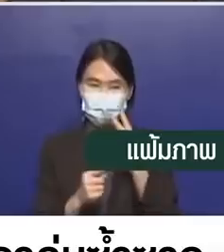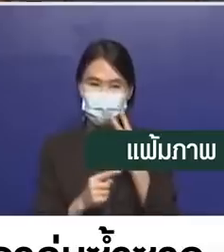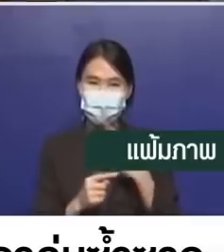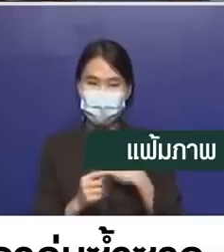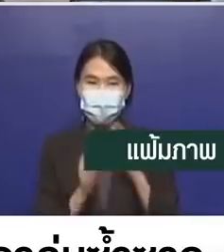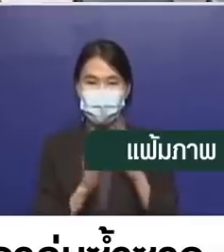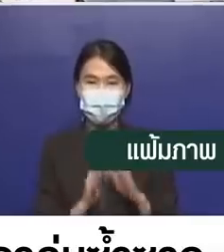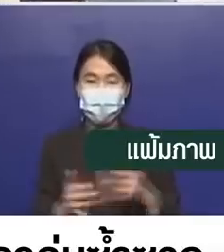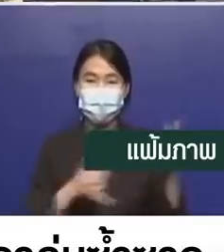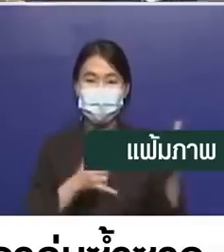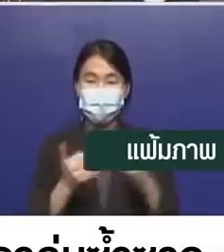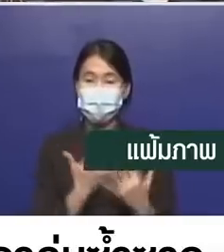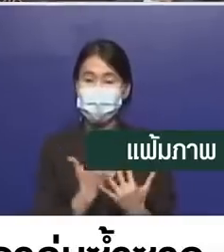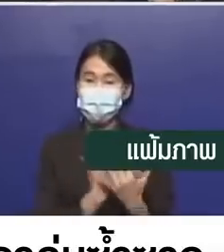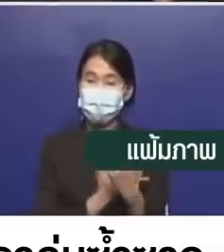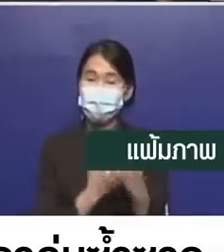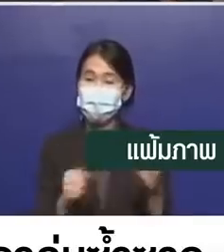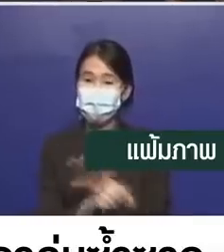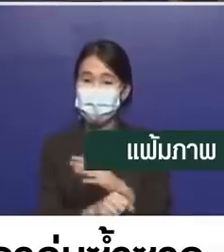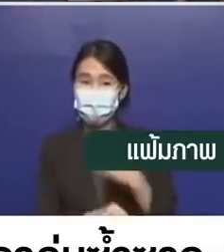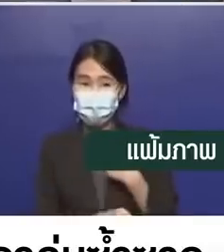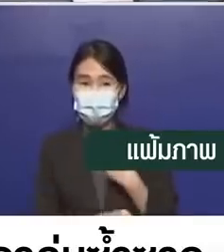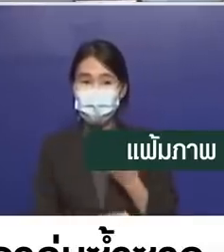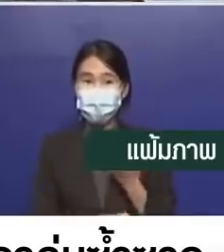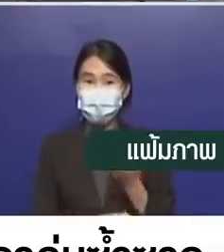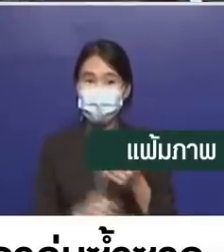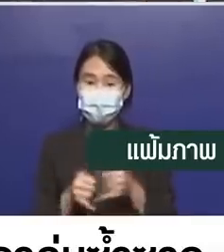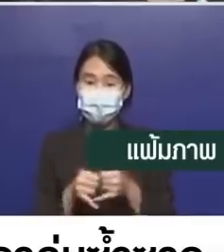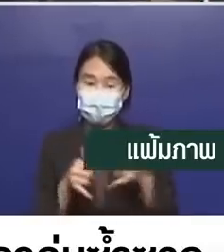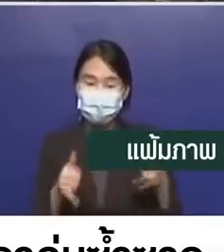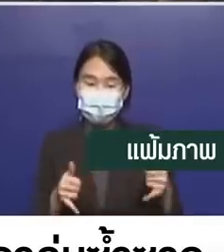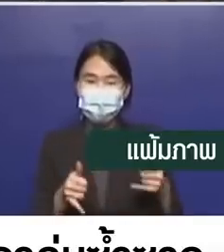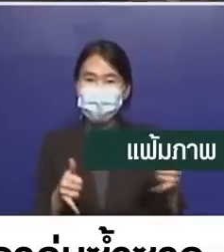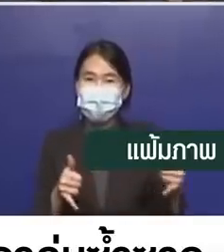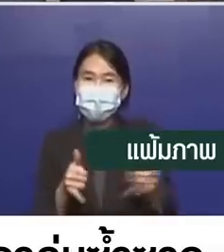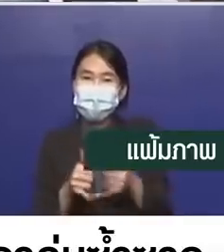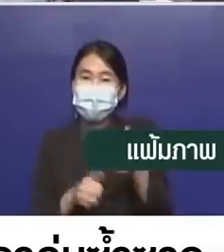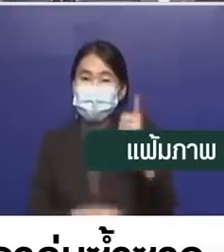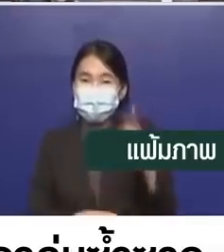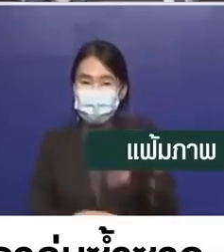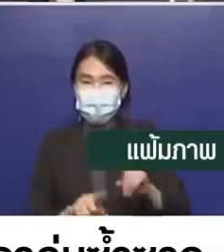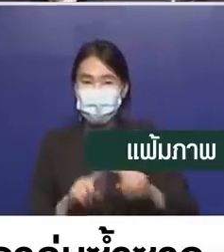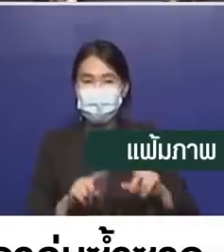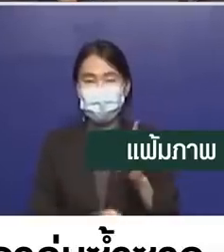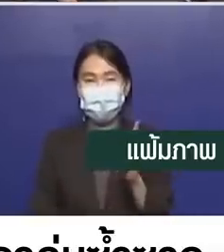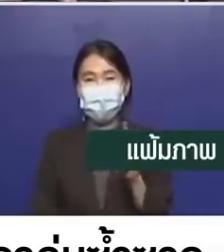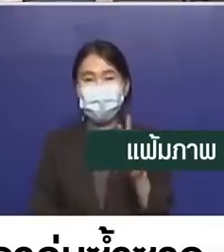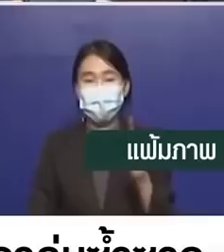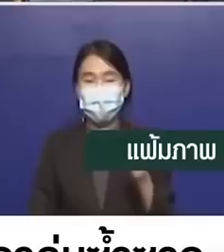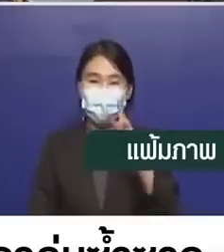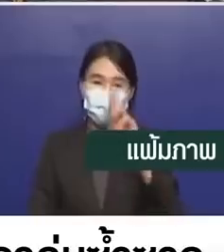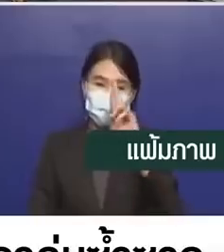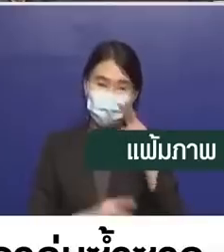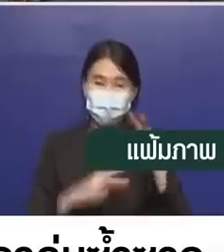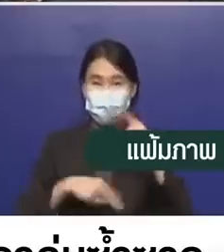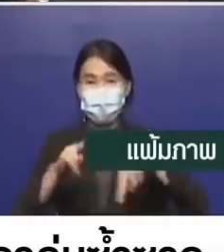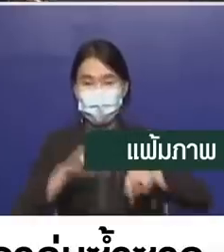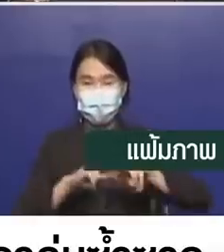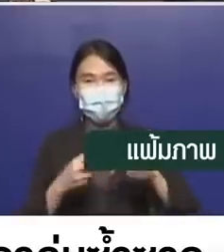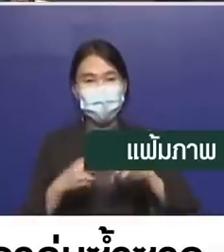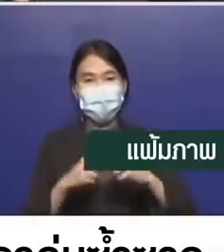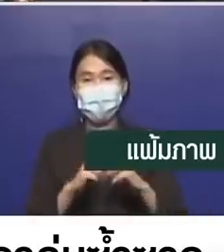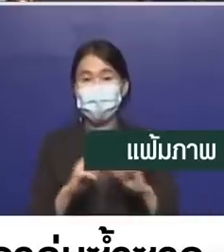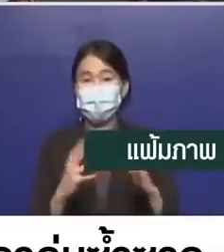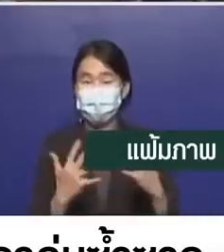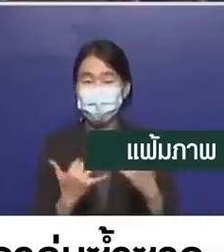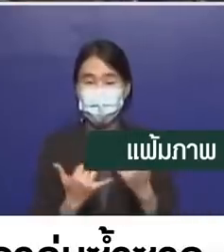พ่นออกไปอ่ ะ แล้วไปขอโทษทีหลังแต่คุณได้ทำลายชื่อเสียงของคนไปแล้วคือก่อนจะพูดอะไรอ่ะต้